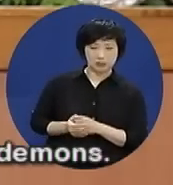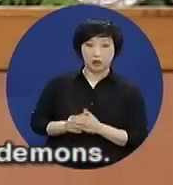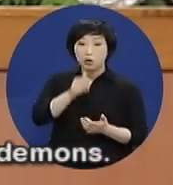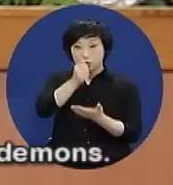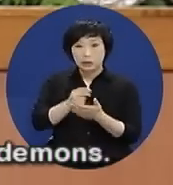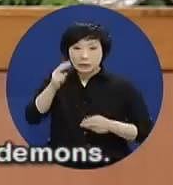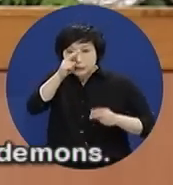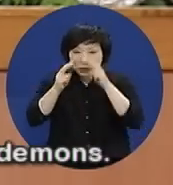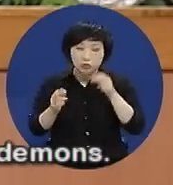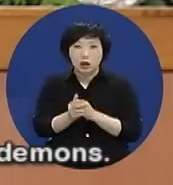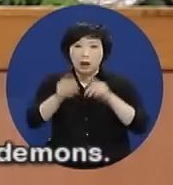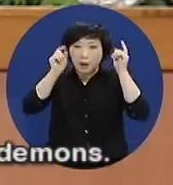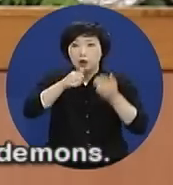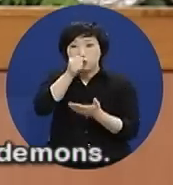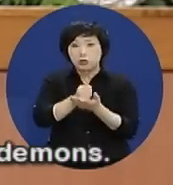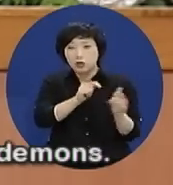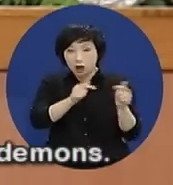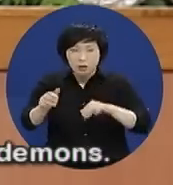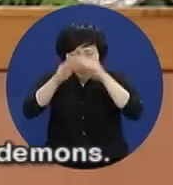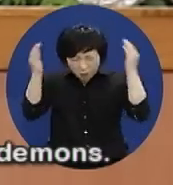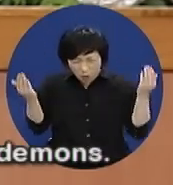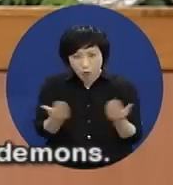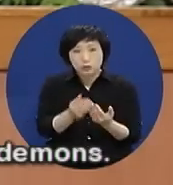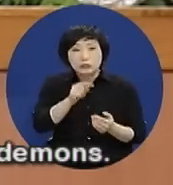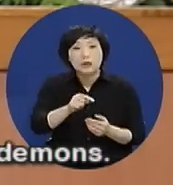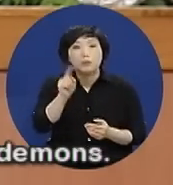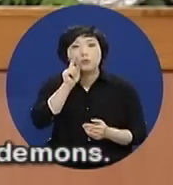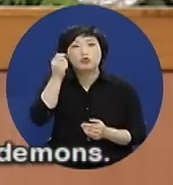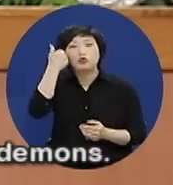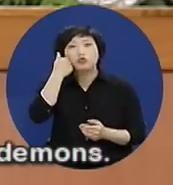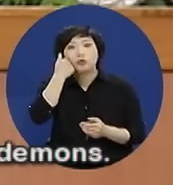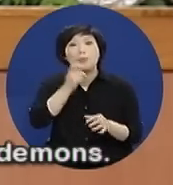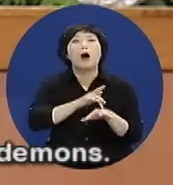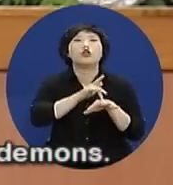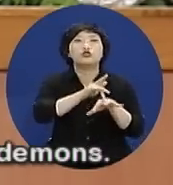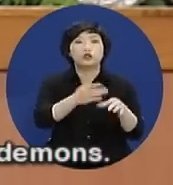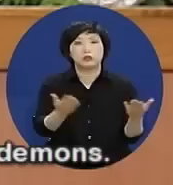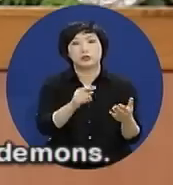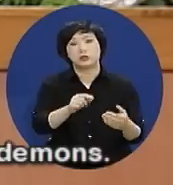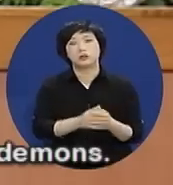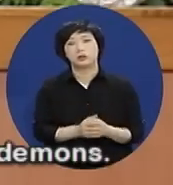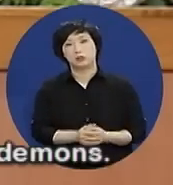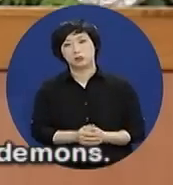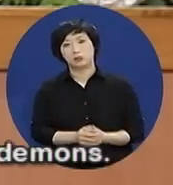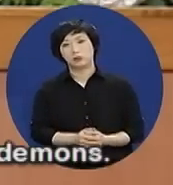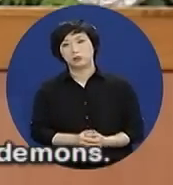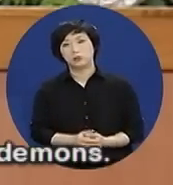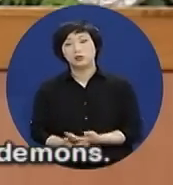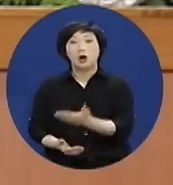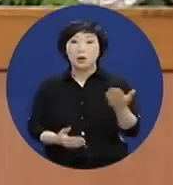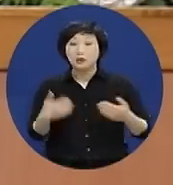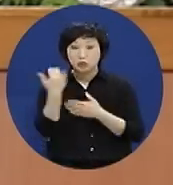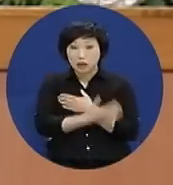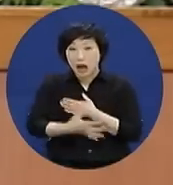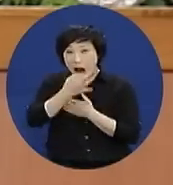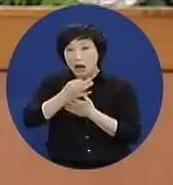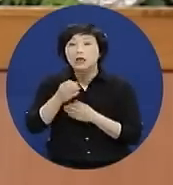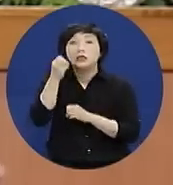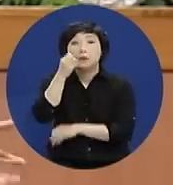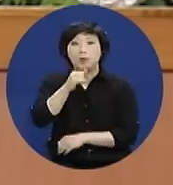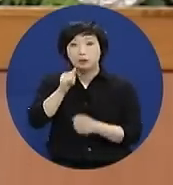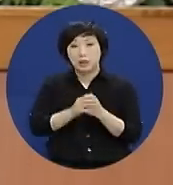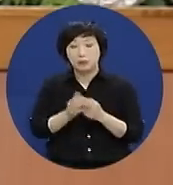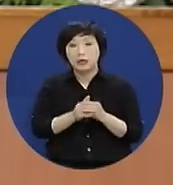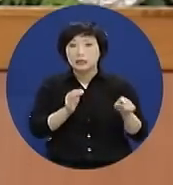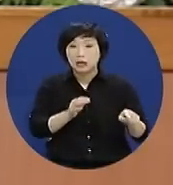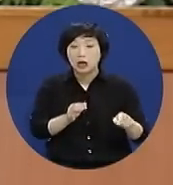ながら犯した罪の罪これら悪魔の作であり肉の欲の本質なのにこれを